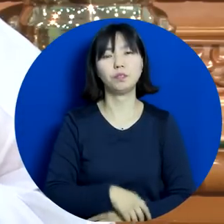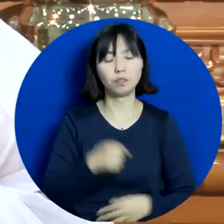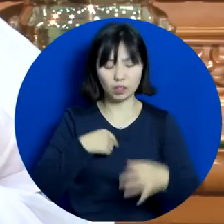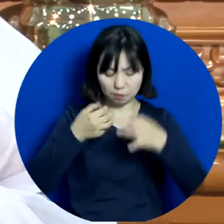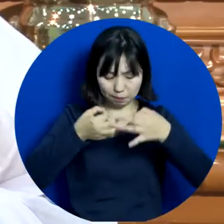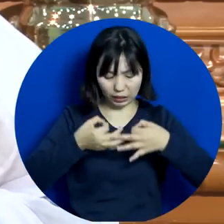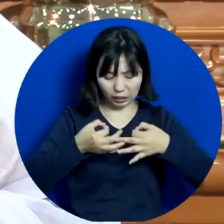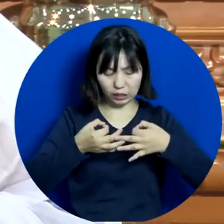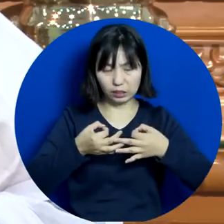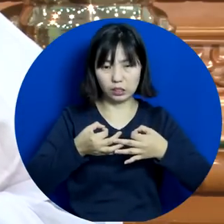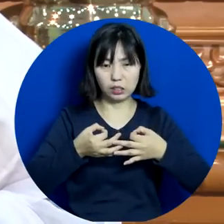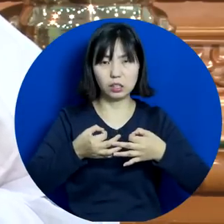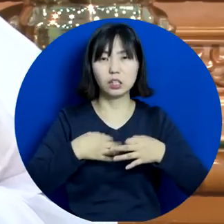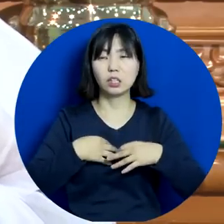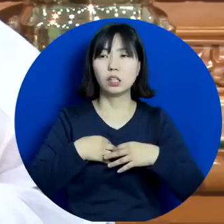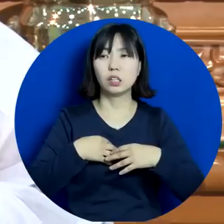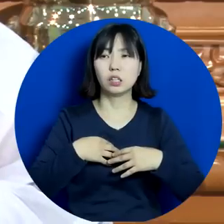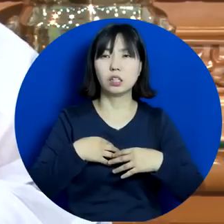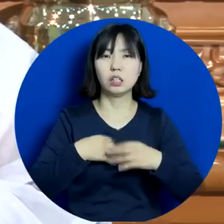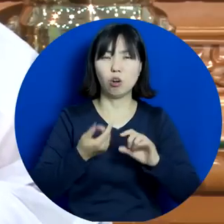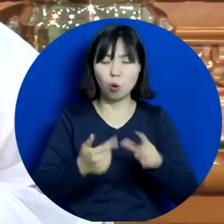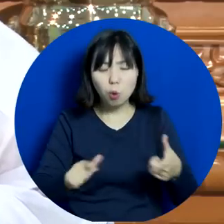가지